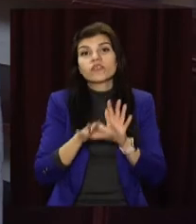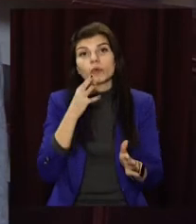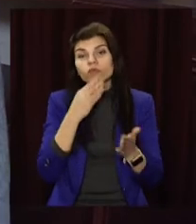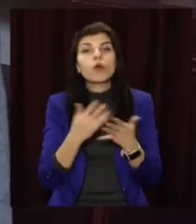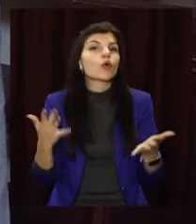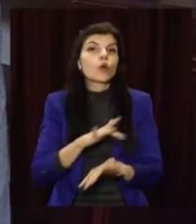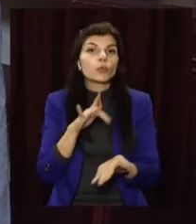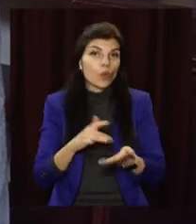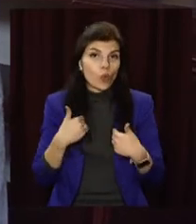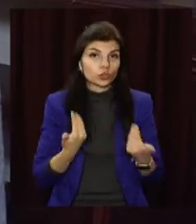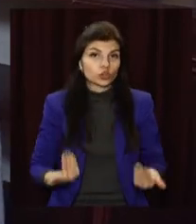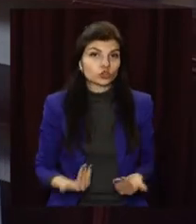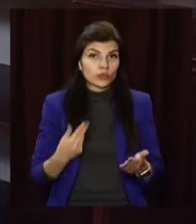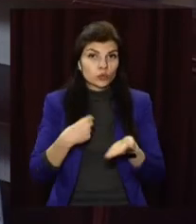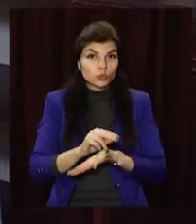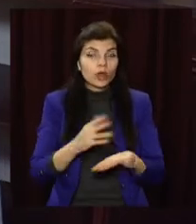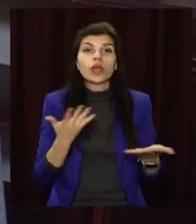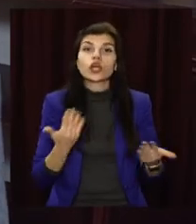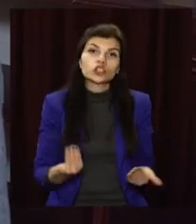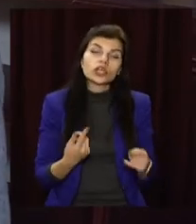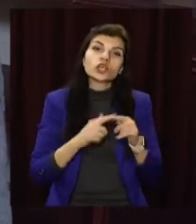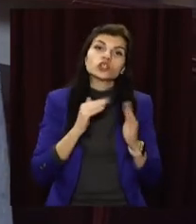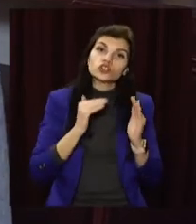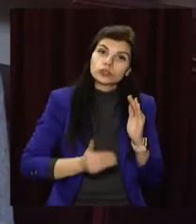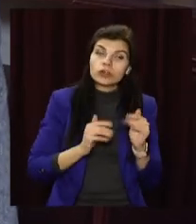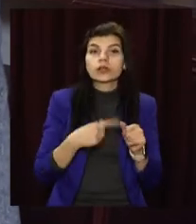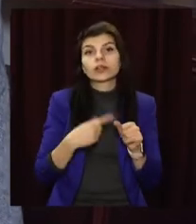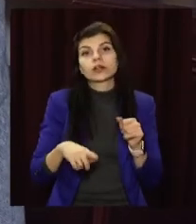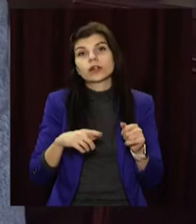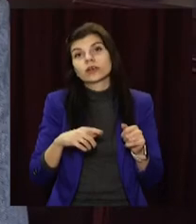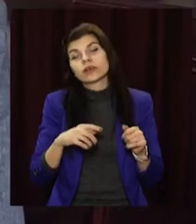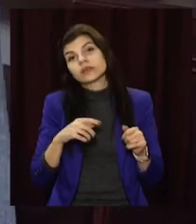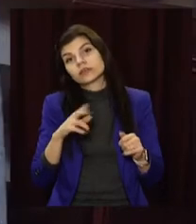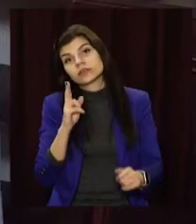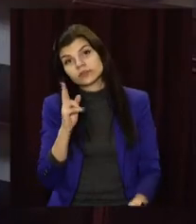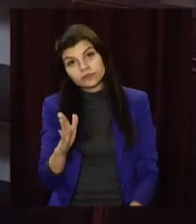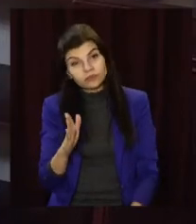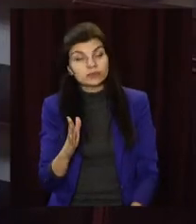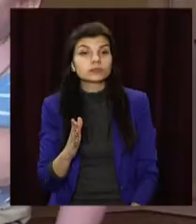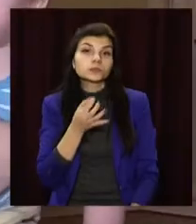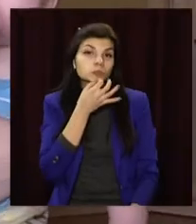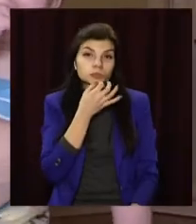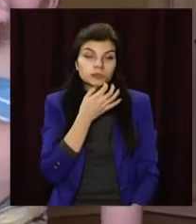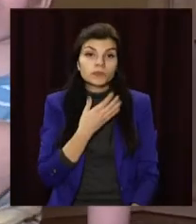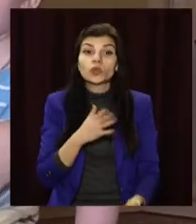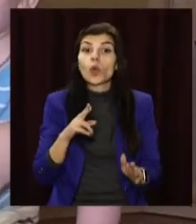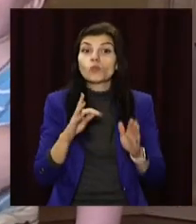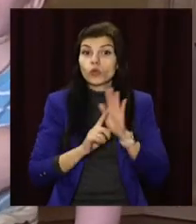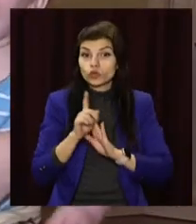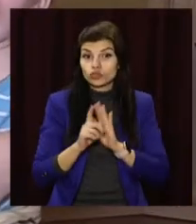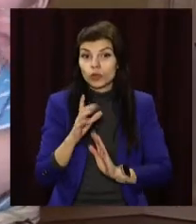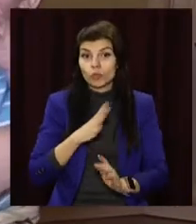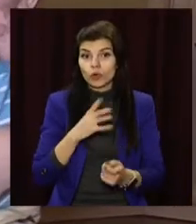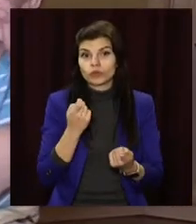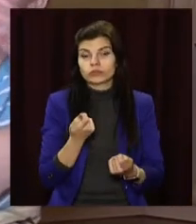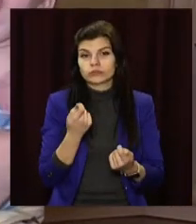в якому місці вона хоче придбати житло, яке це житло, чи це частний будинок, чи приватний будинок, чи це квартира. Поначалу якось